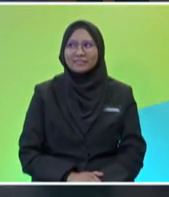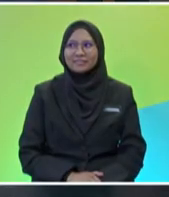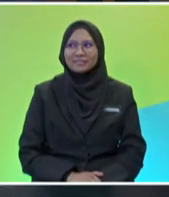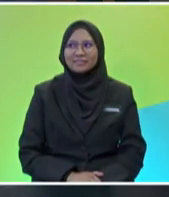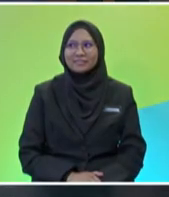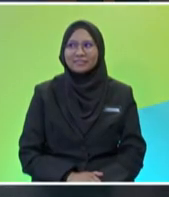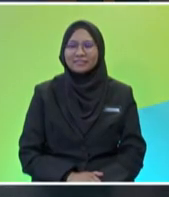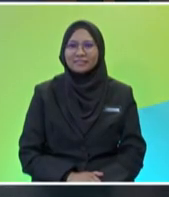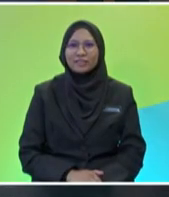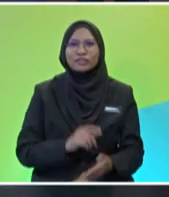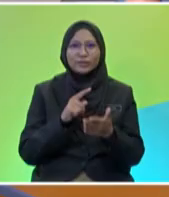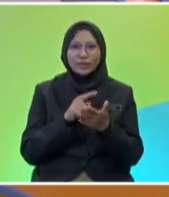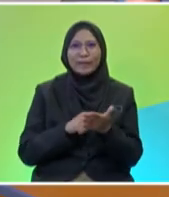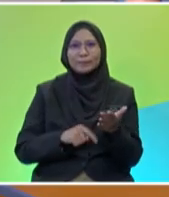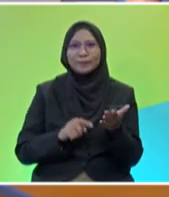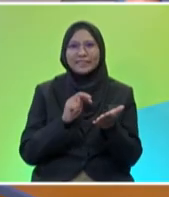kepada